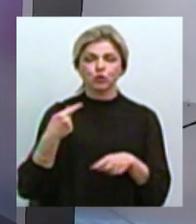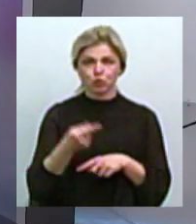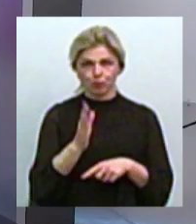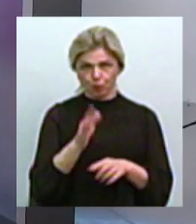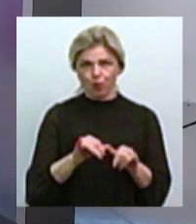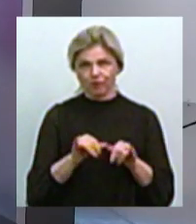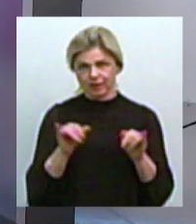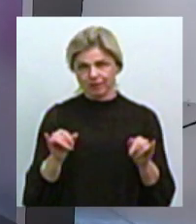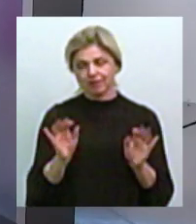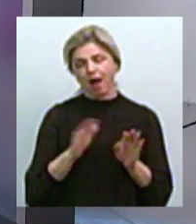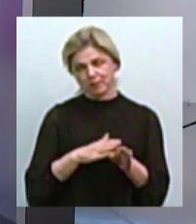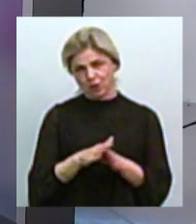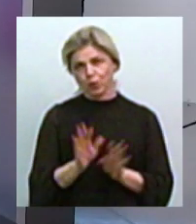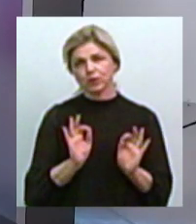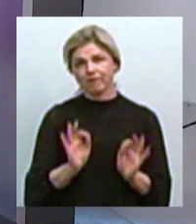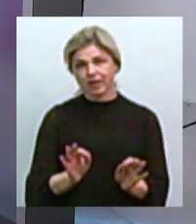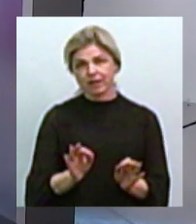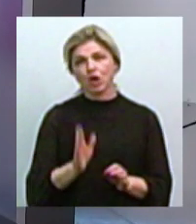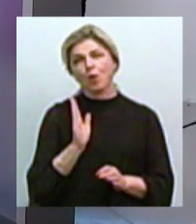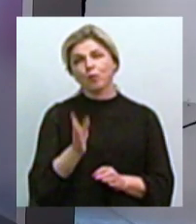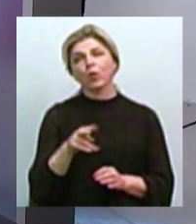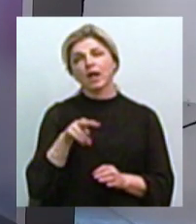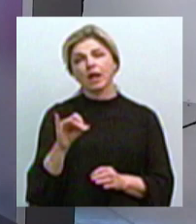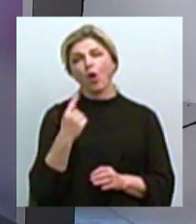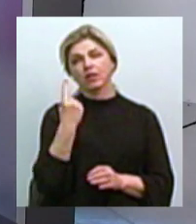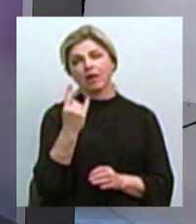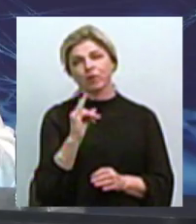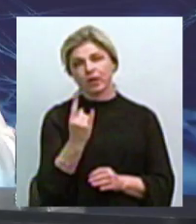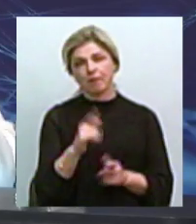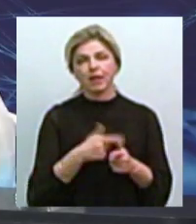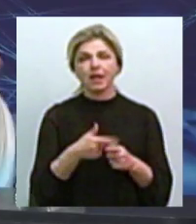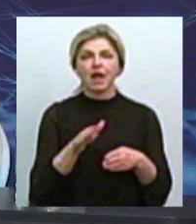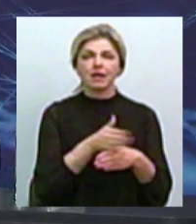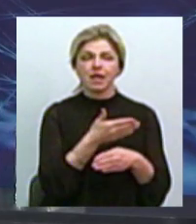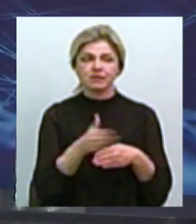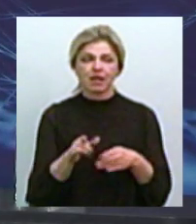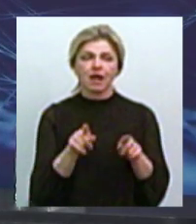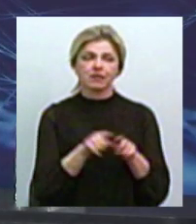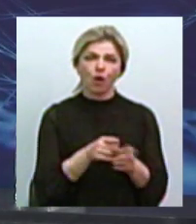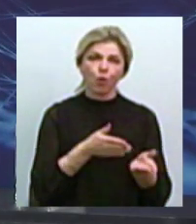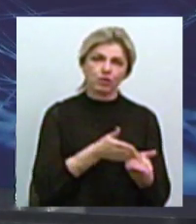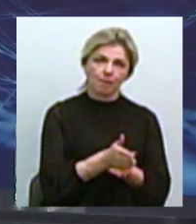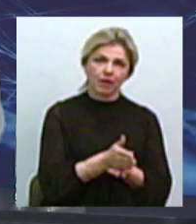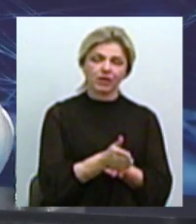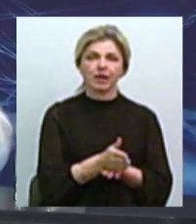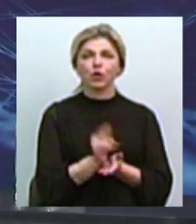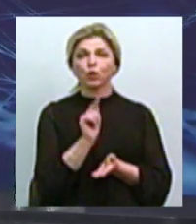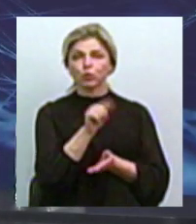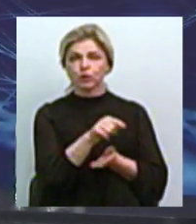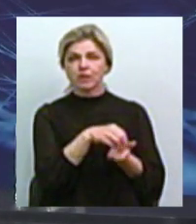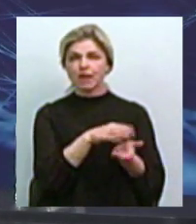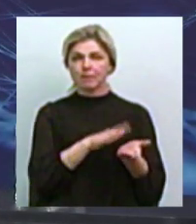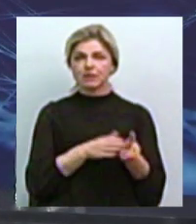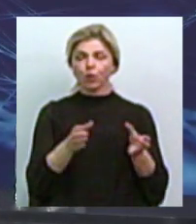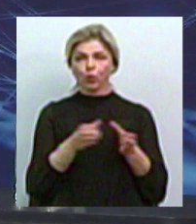зростати? Абсолютно верно. Но будет ли это все в одного ребенка, либо мы, например, разделим вот такое направление, туда записали группы,